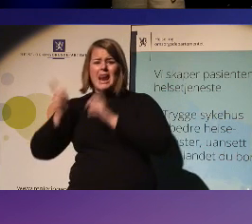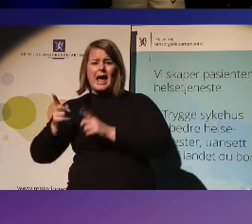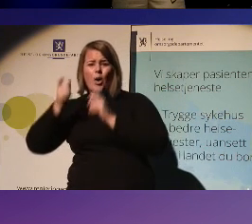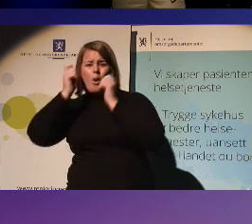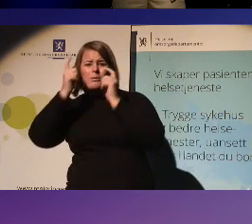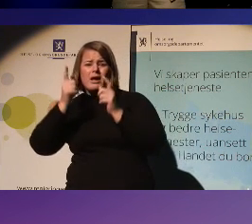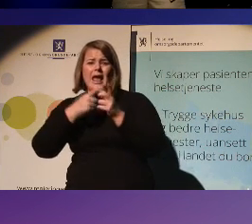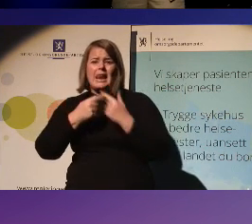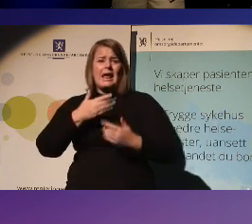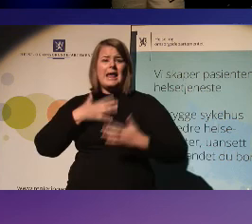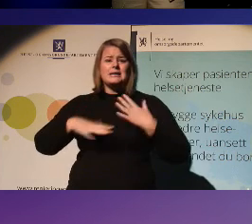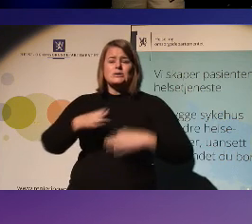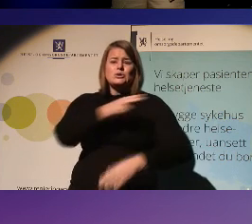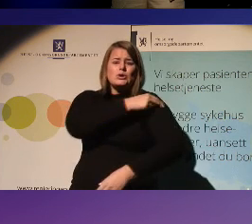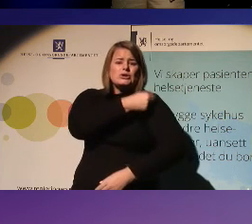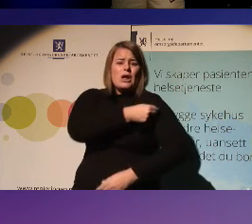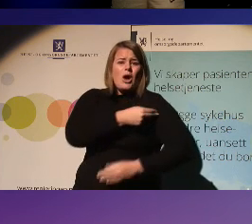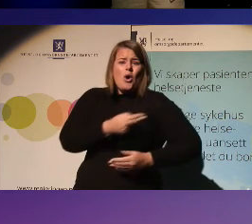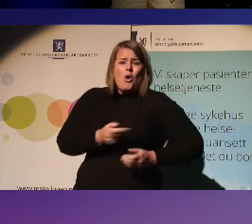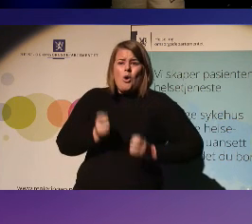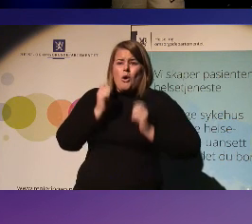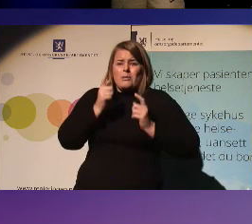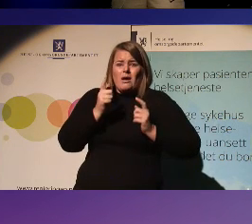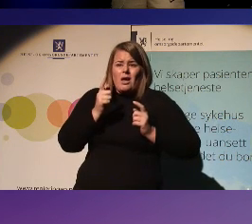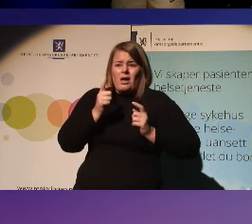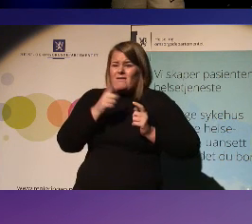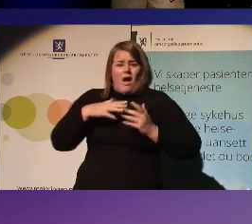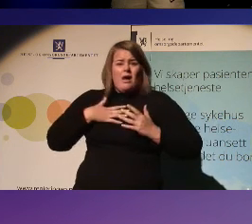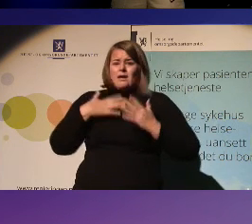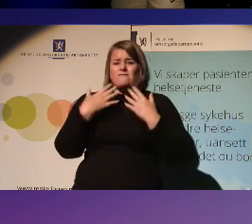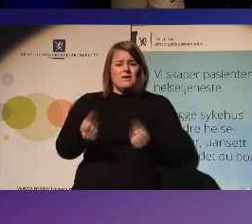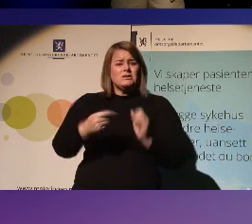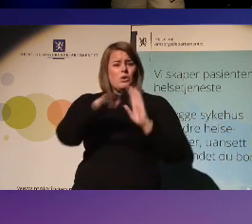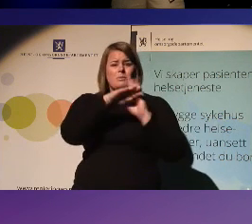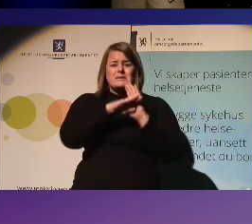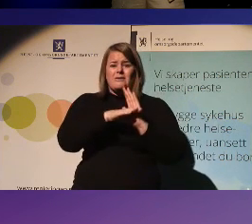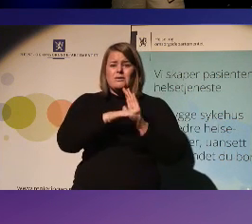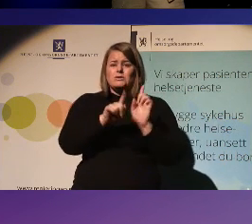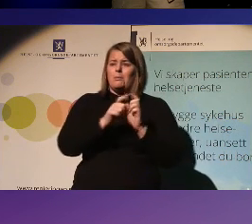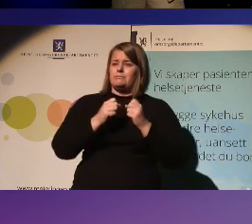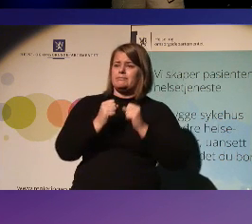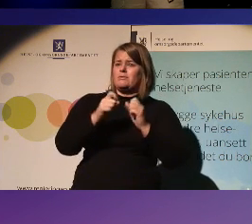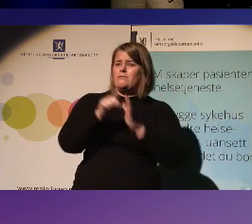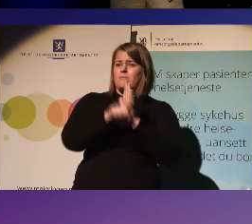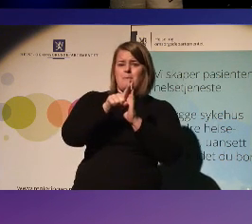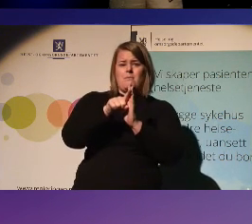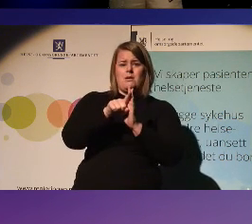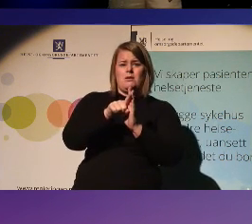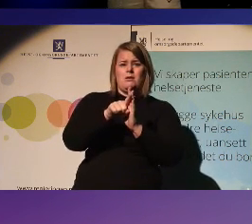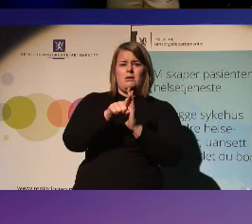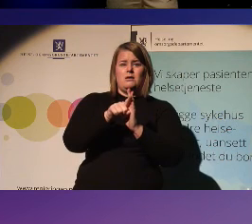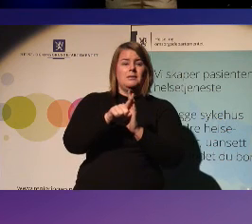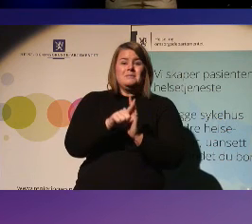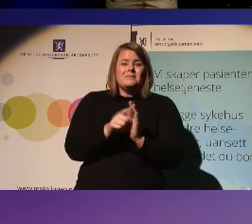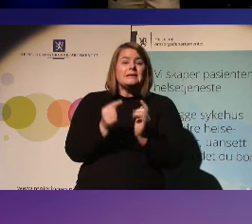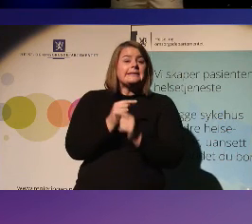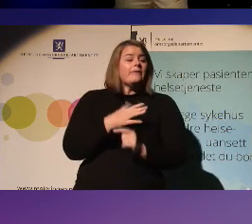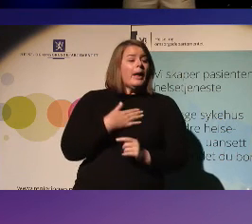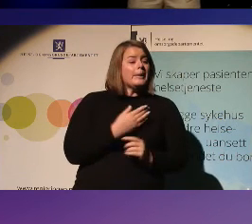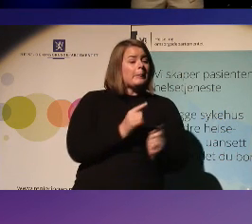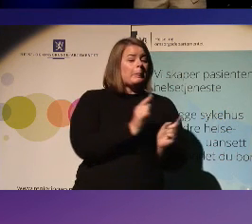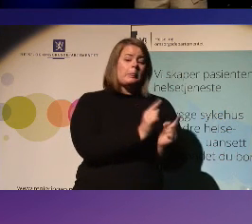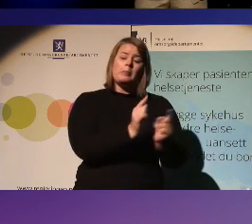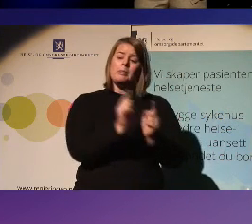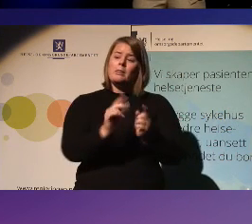helsesøster? Vi har ikke noe fast track eller noe fast oppskrift på hvordan vi gjør dette her. Vi har ikke utviklet det enda. Vi har masse små prosjekter